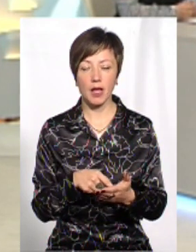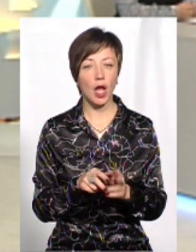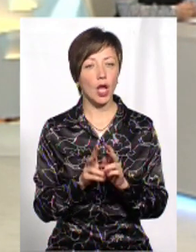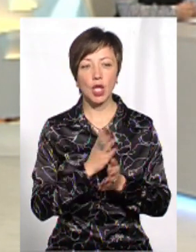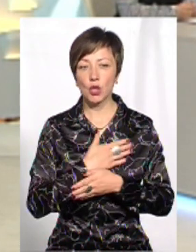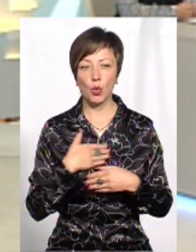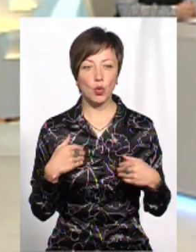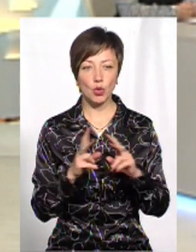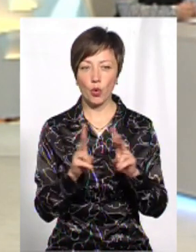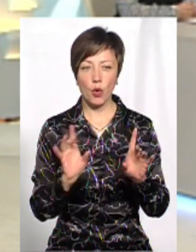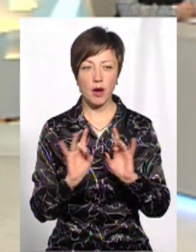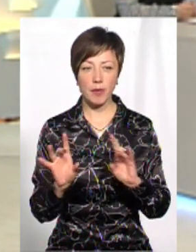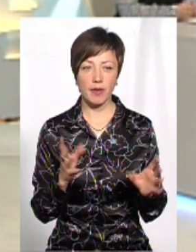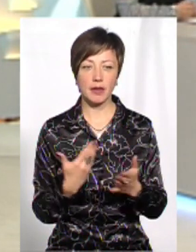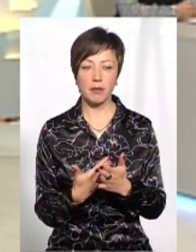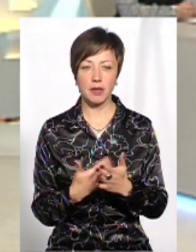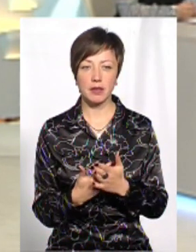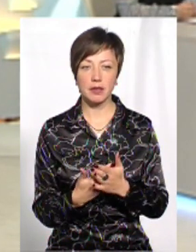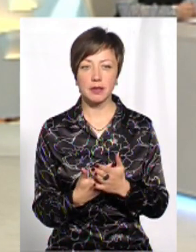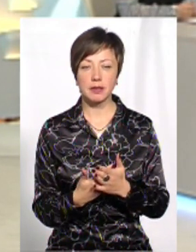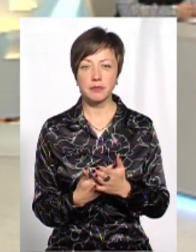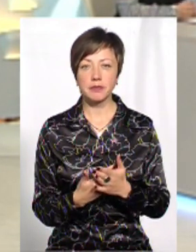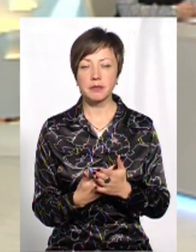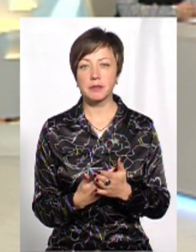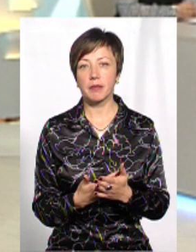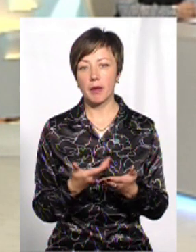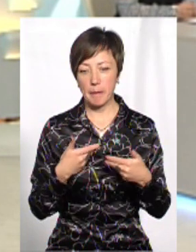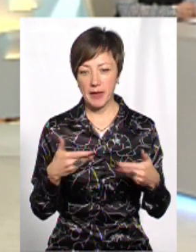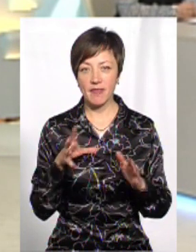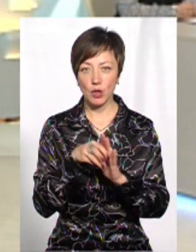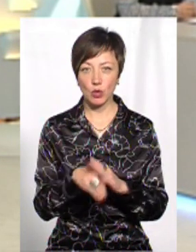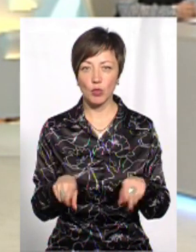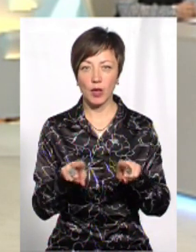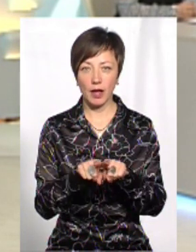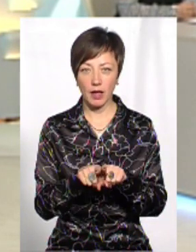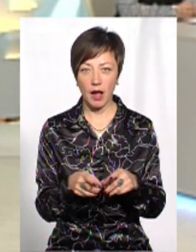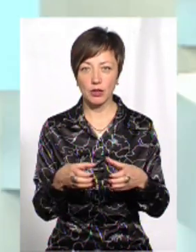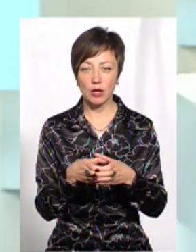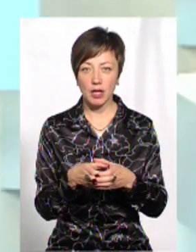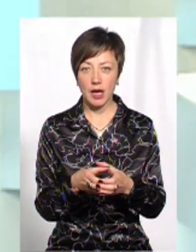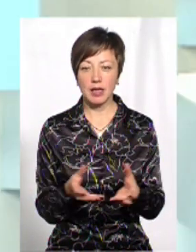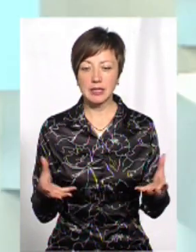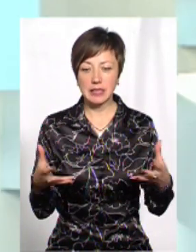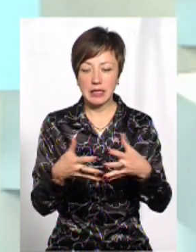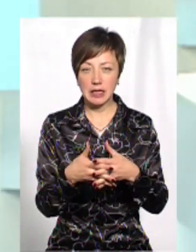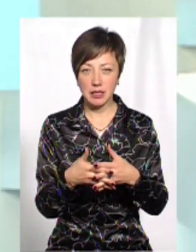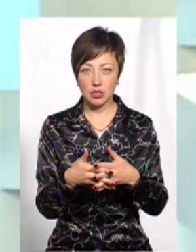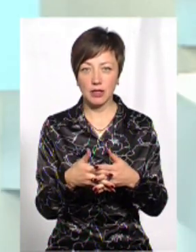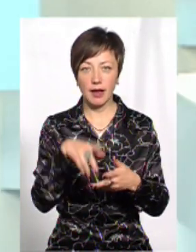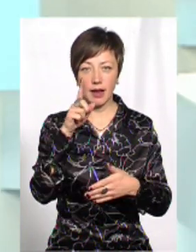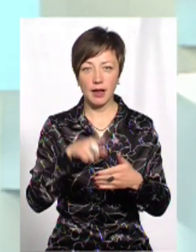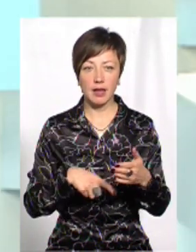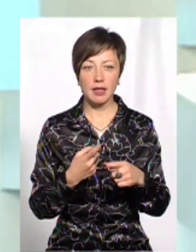нікого рекламувати. Ну, наприклад, ми, релігієзнавці, відносимо до категорії синтетичних неорелігій, до